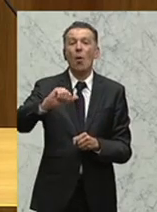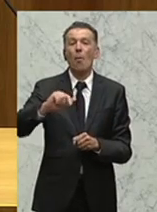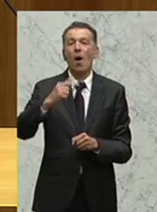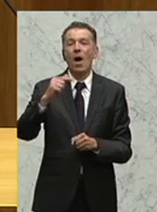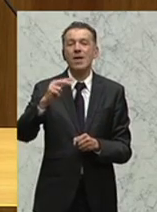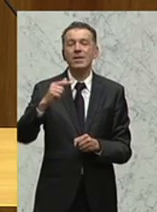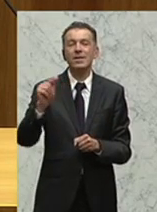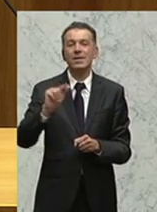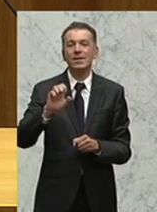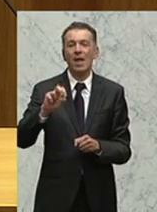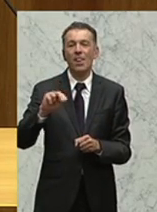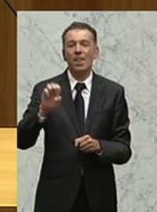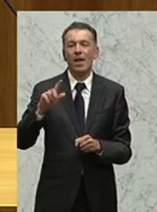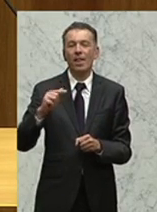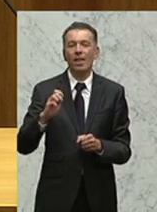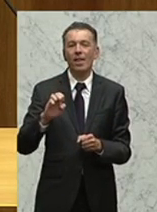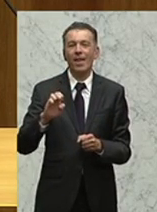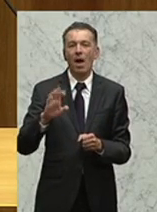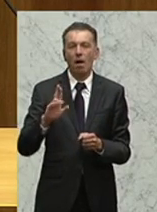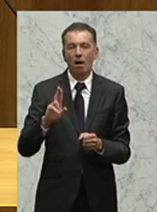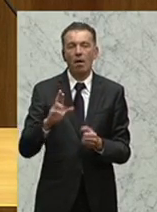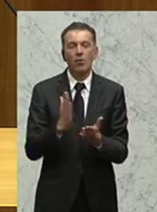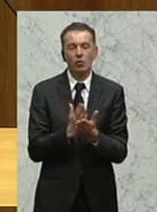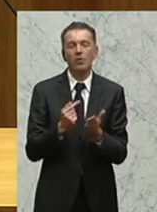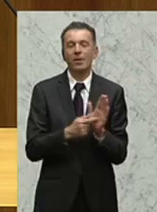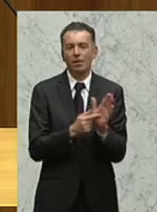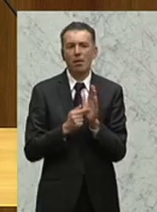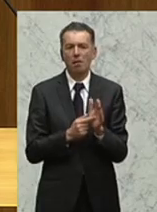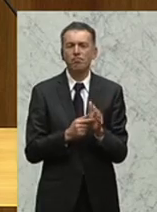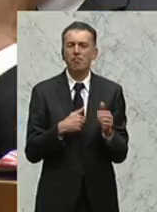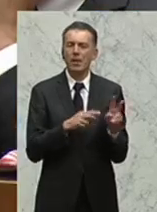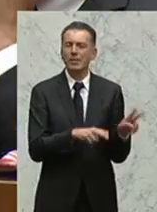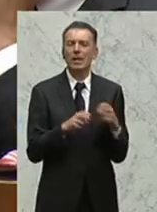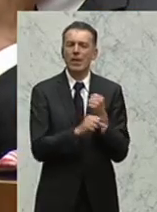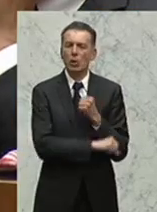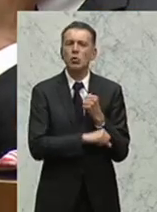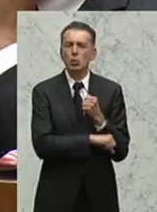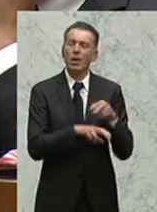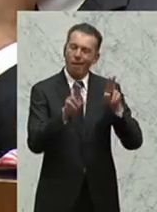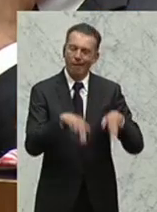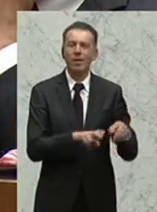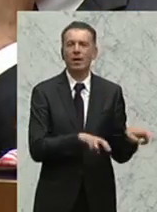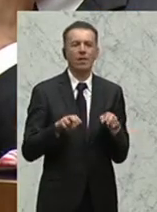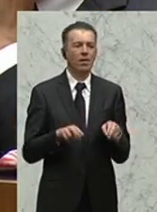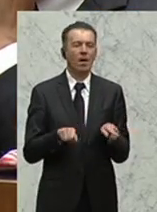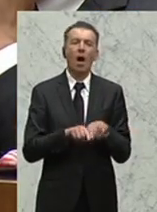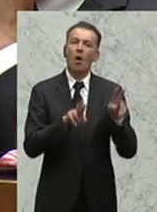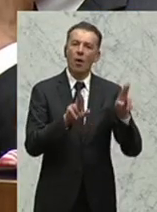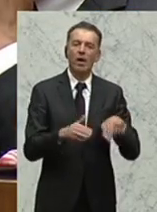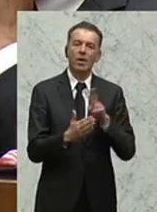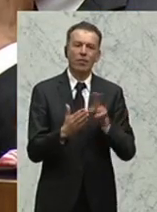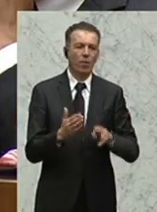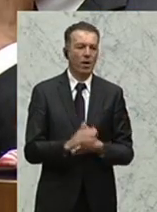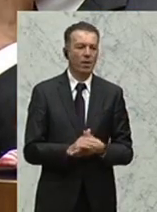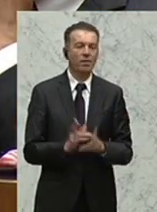gestellt. Und ich darf an dieser Stelle aus der besagten Studie zitieren, ja, und auch richtig zitieren und auch richtig vorlesen. Ich